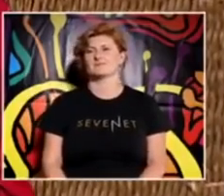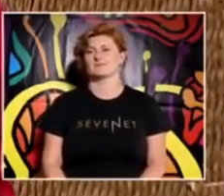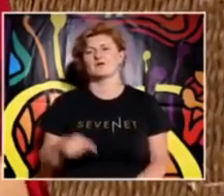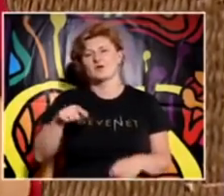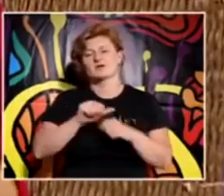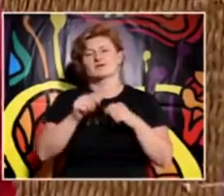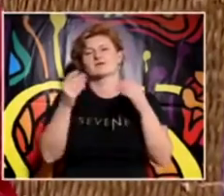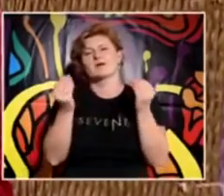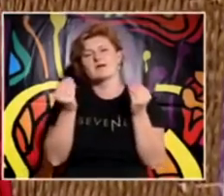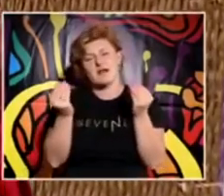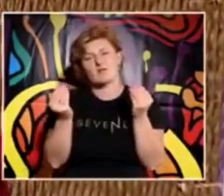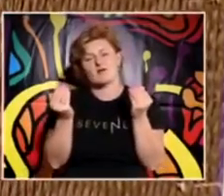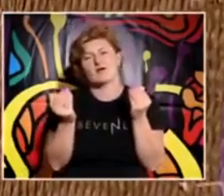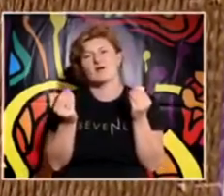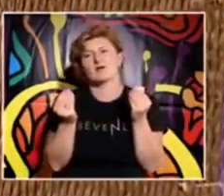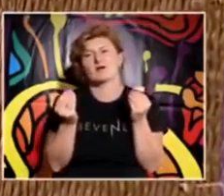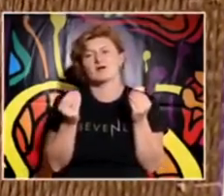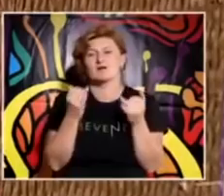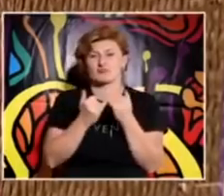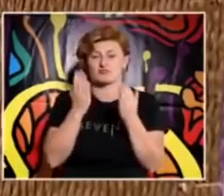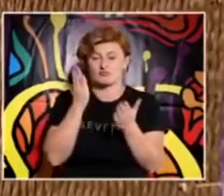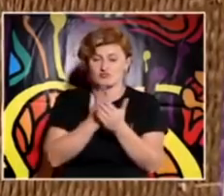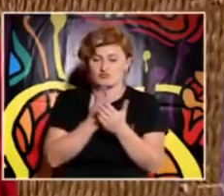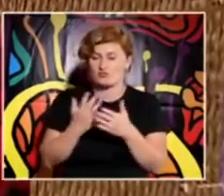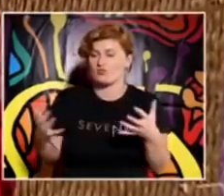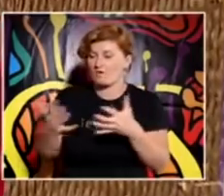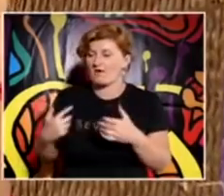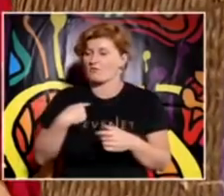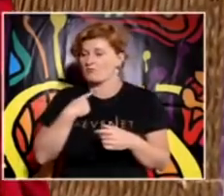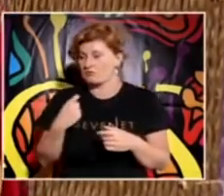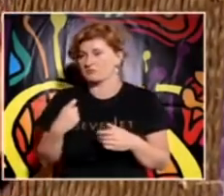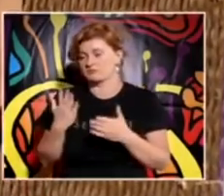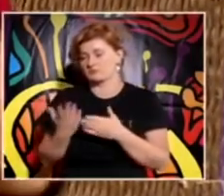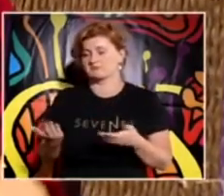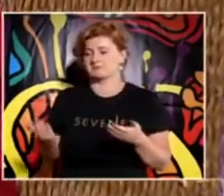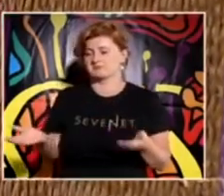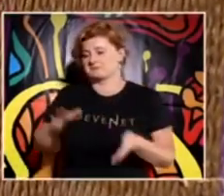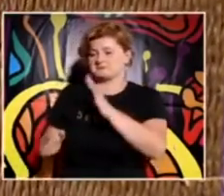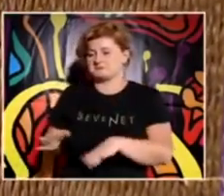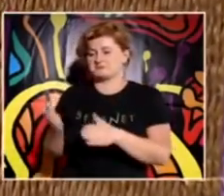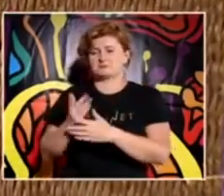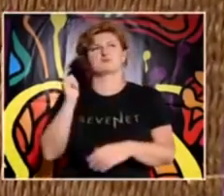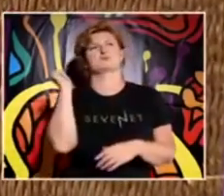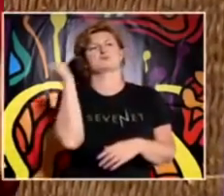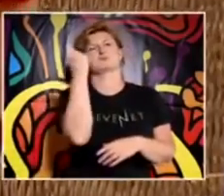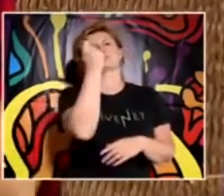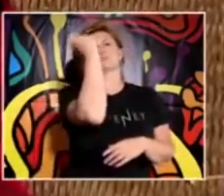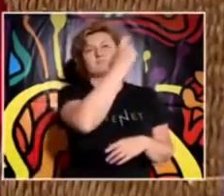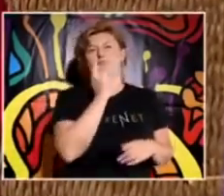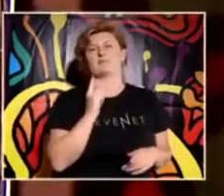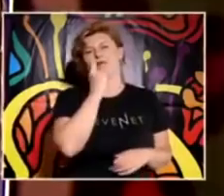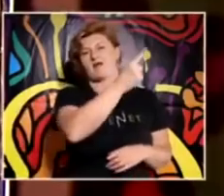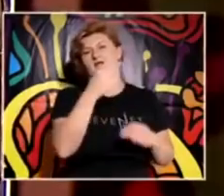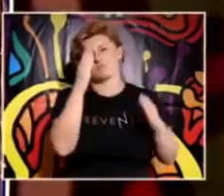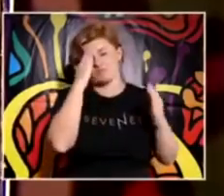że tak na dobrą sprawę, jak mi się już gdzieś w towarzystwie znudzi, to po prostu biorę, pakuję walizkę, jadę gdzieś dalej i poznaję kolejnych